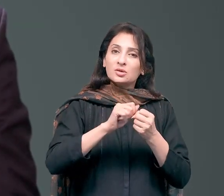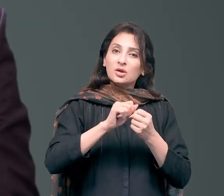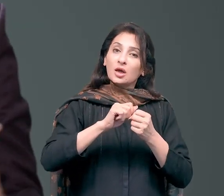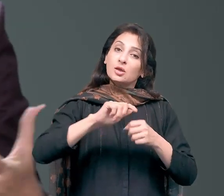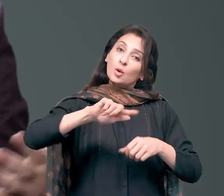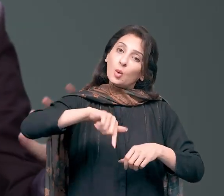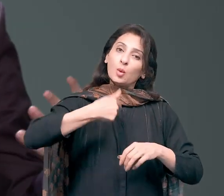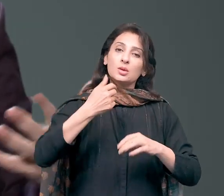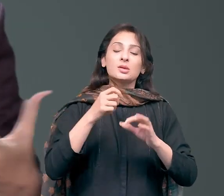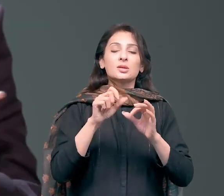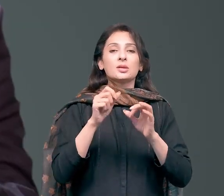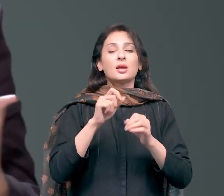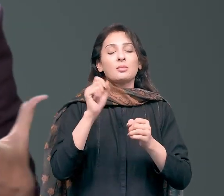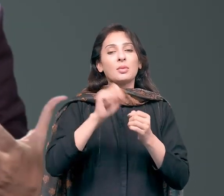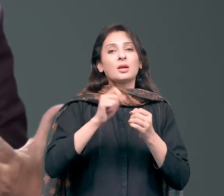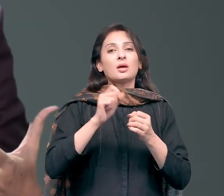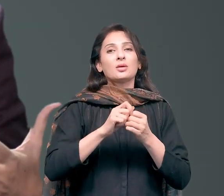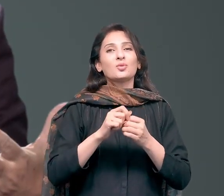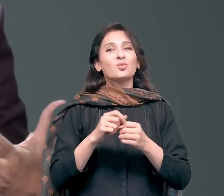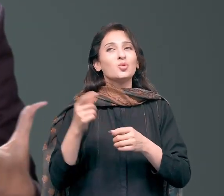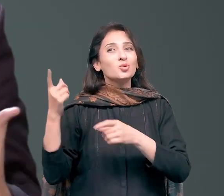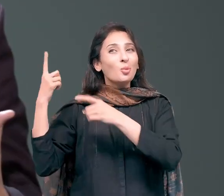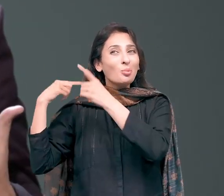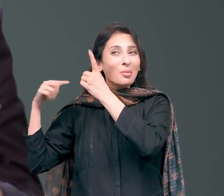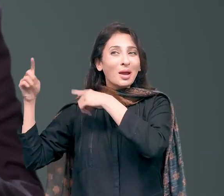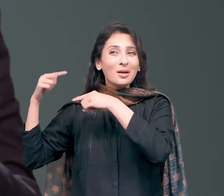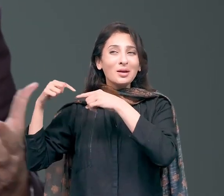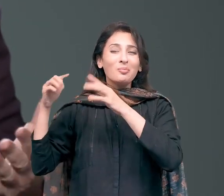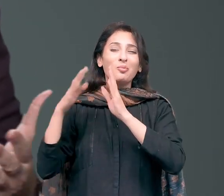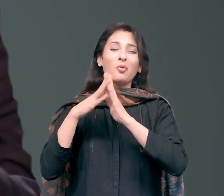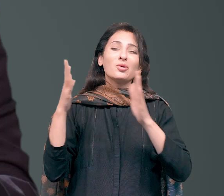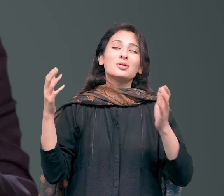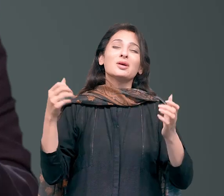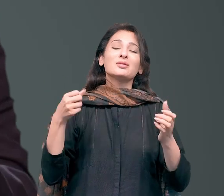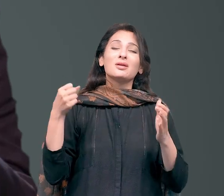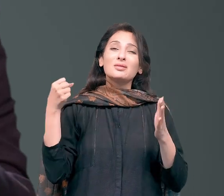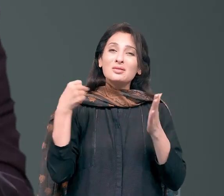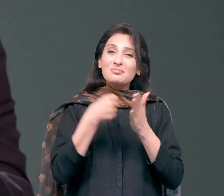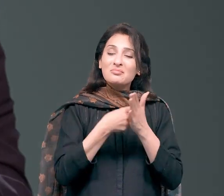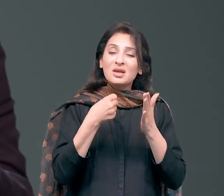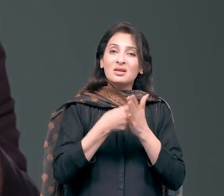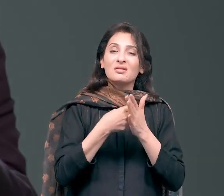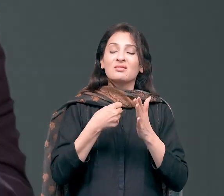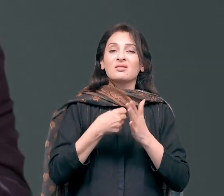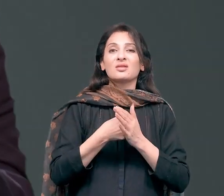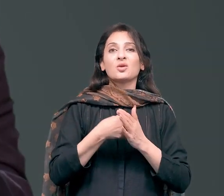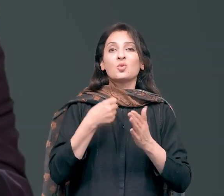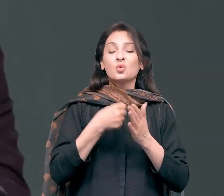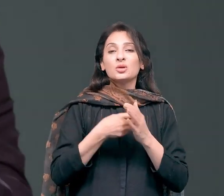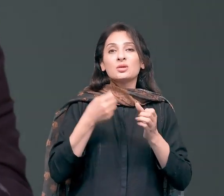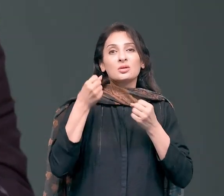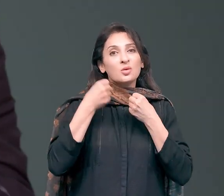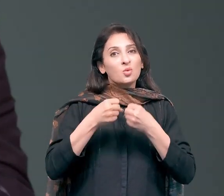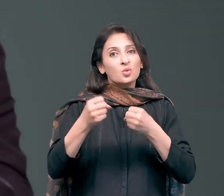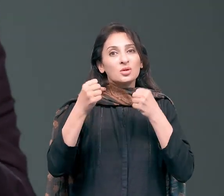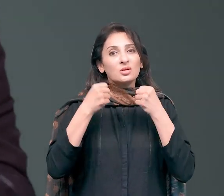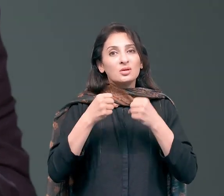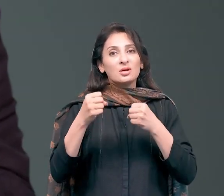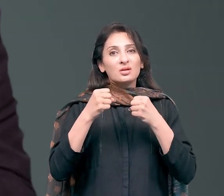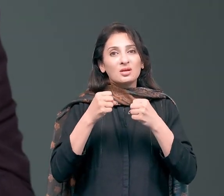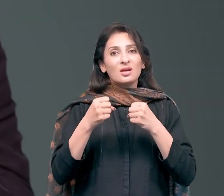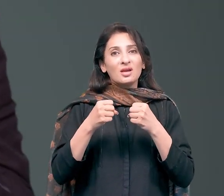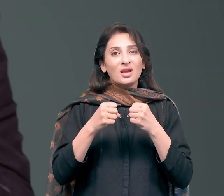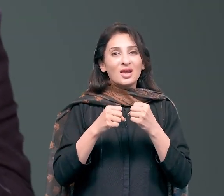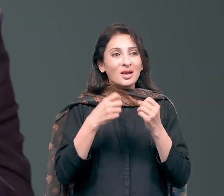گے۔ گویا جو آپ نے اتنا عرصہ کئی مہینے لگا کر کابینہ مشن